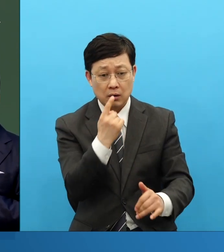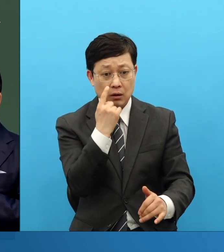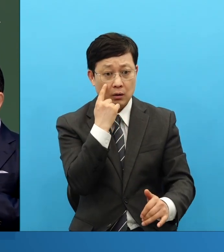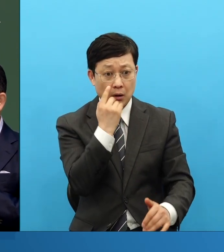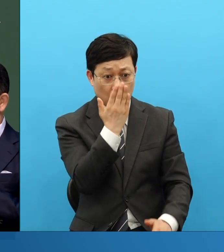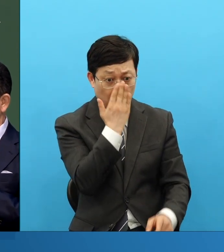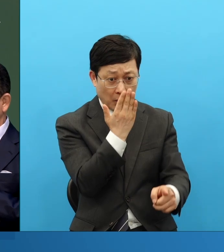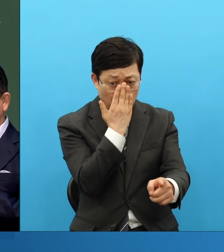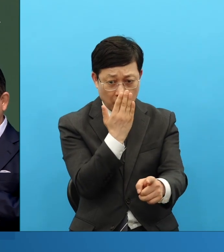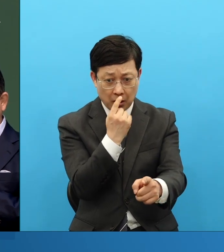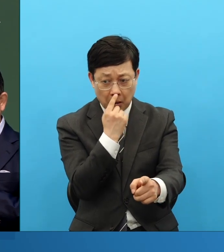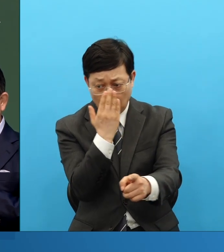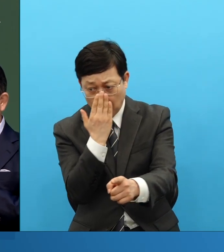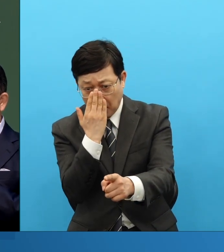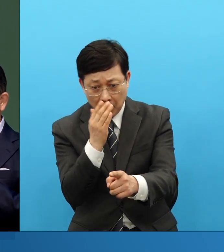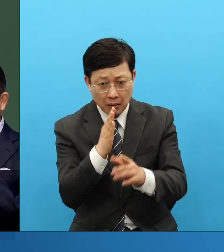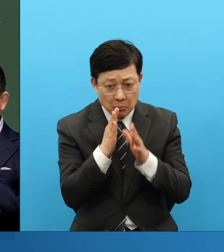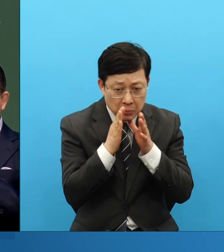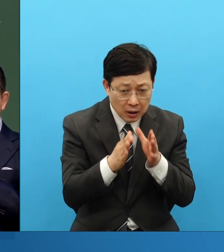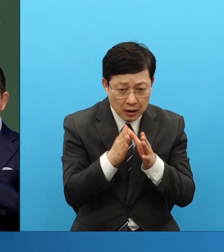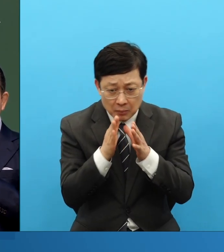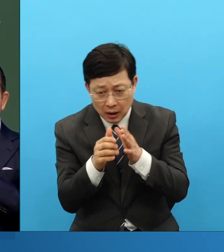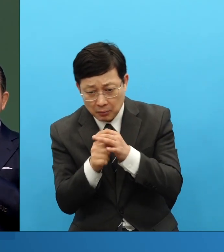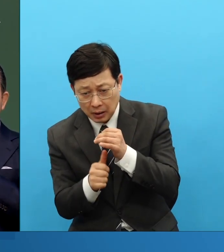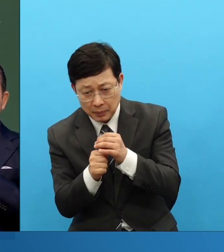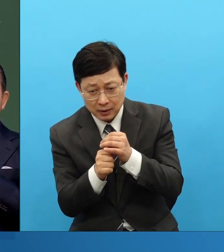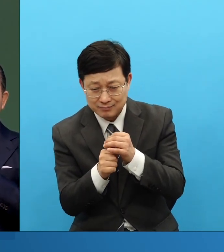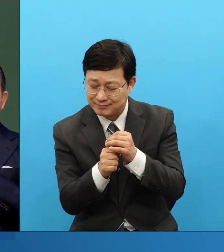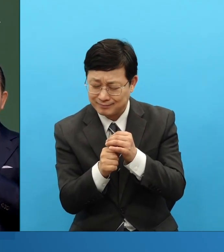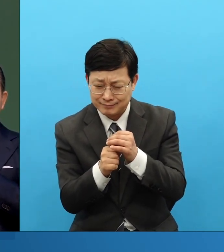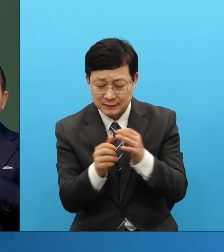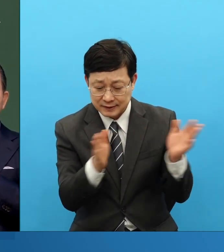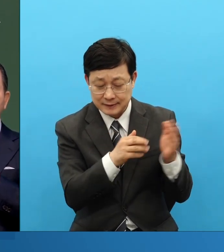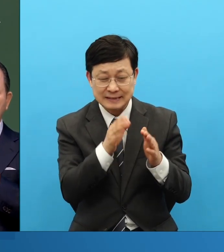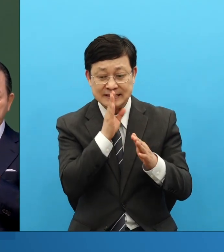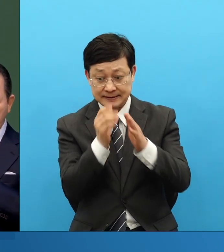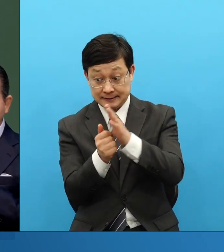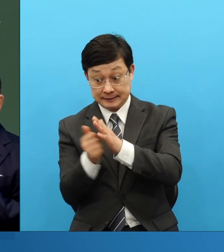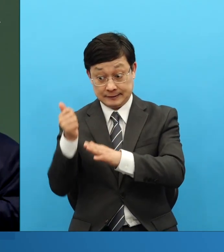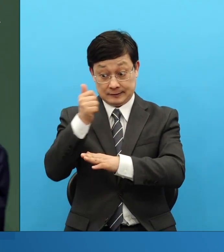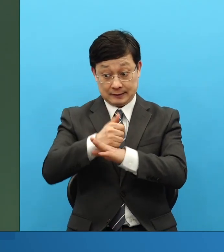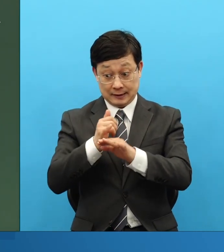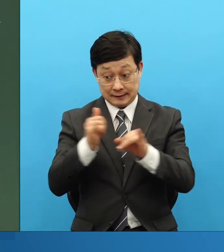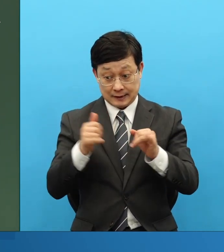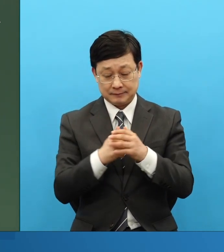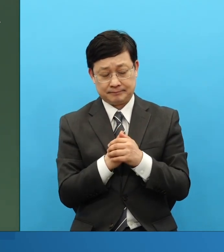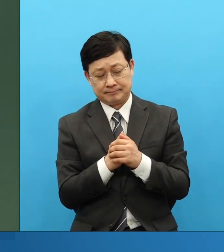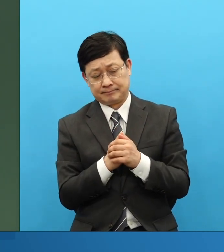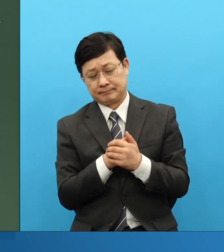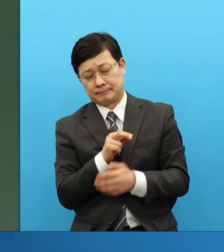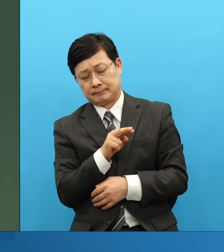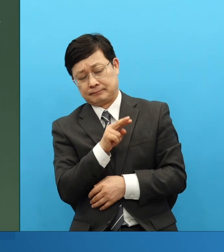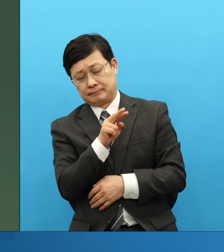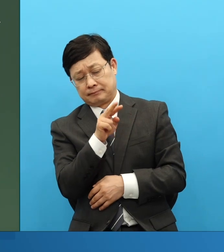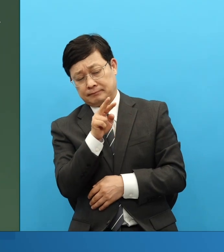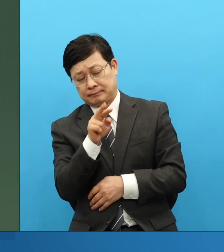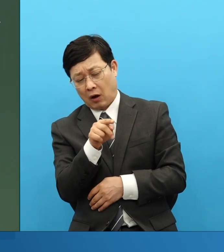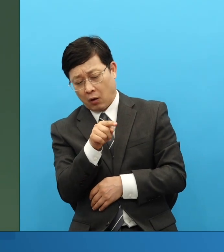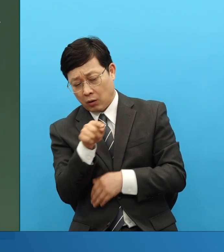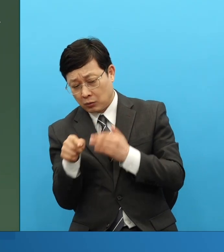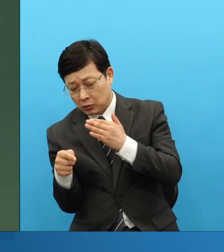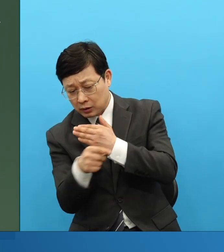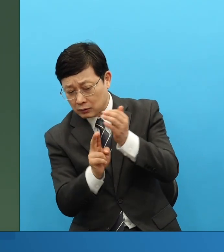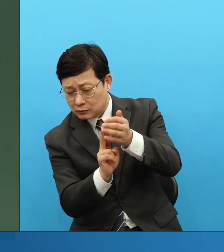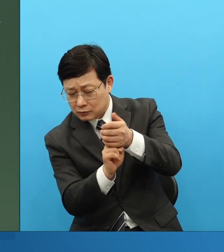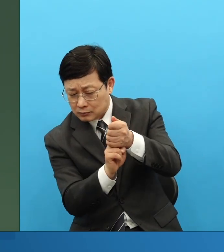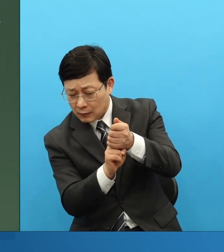fail, they only see what's right in front of their 그러나 eyes. 성공자들은 숨겨진 걸 잘 봅니다. But those who succeed, they're able to see well the hidden